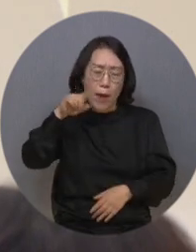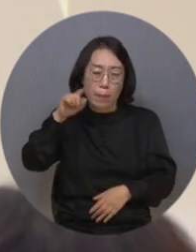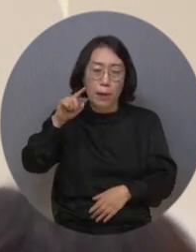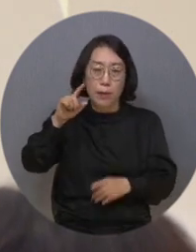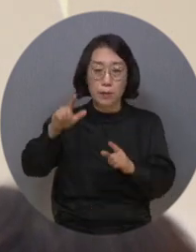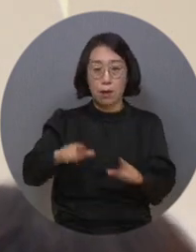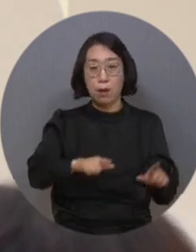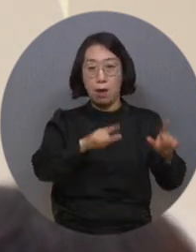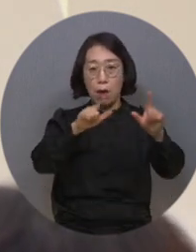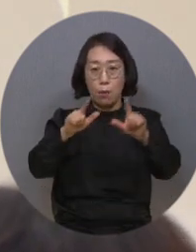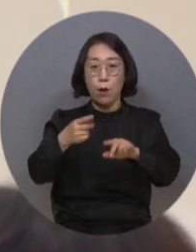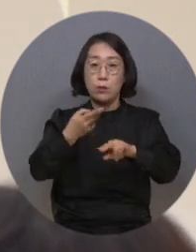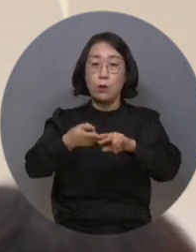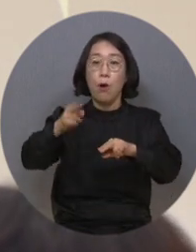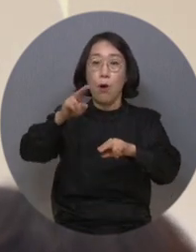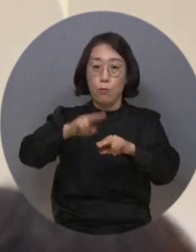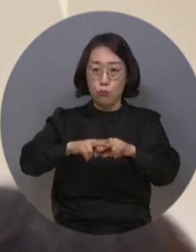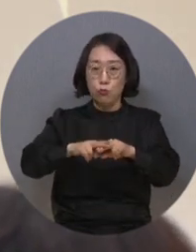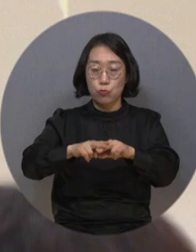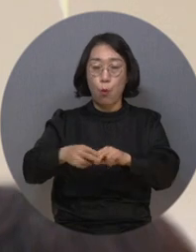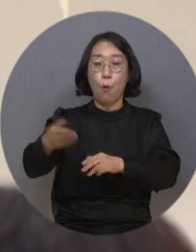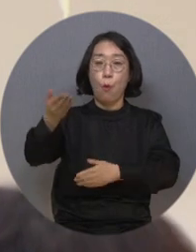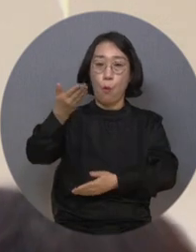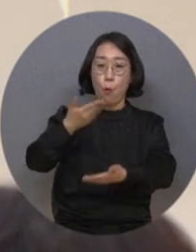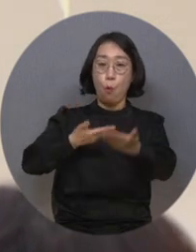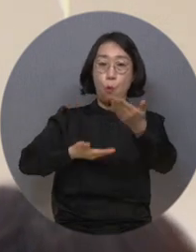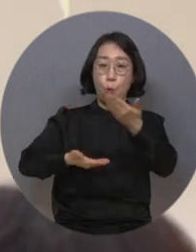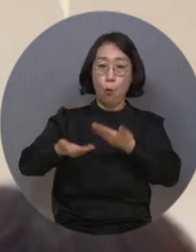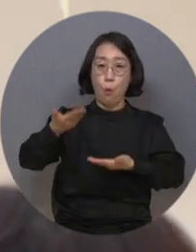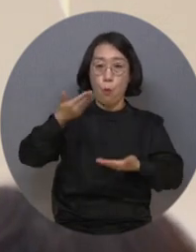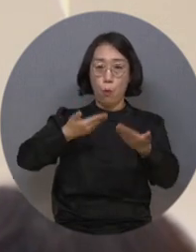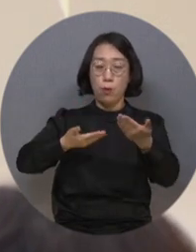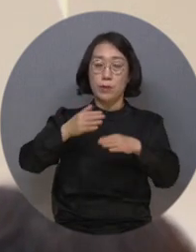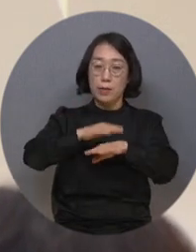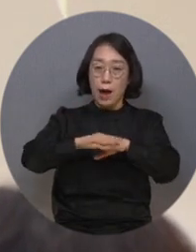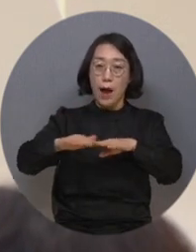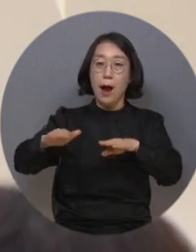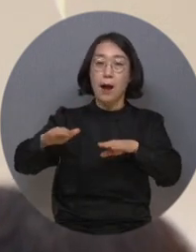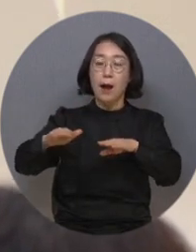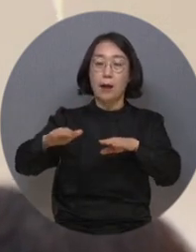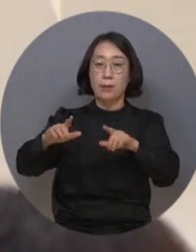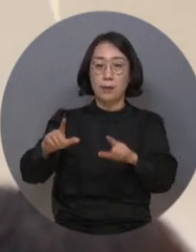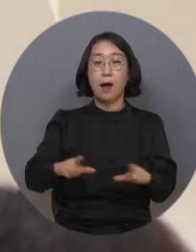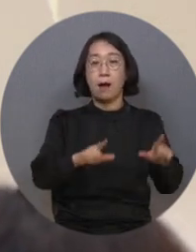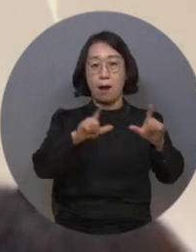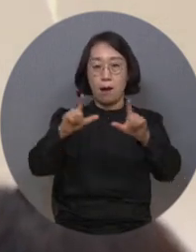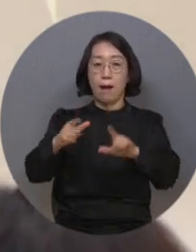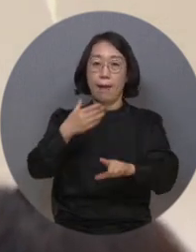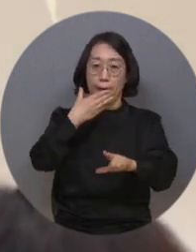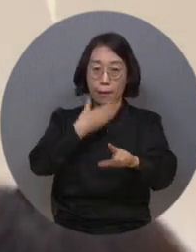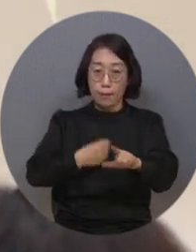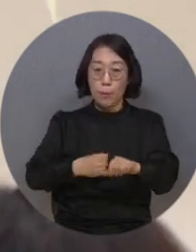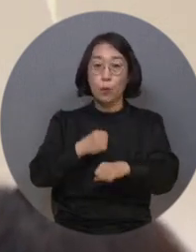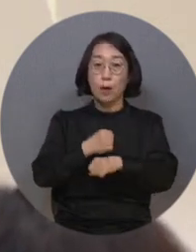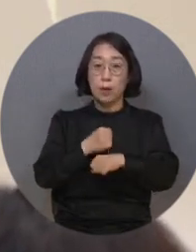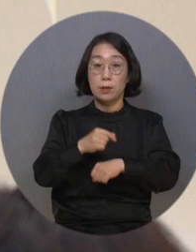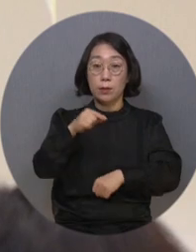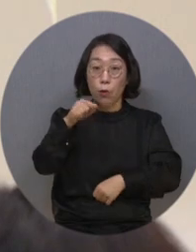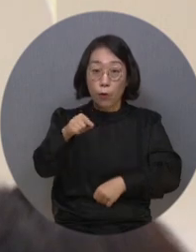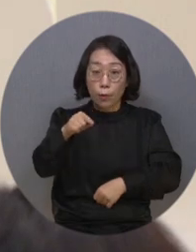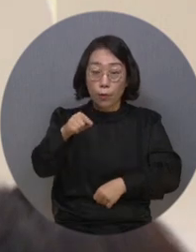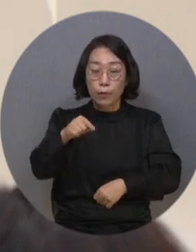하루라는 선물을 줄 터인데 그 하루를 잘 살아내고 행복하게 살아내는 것,